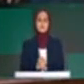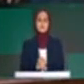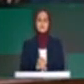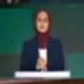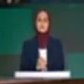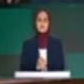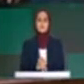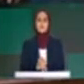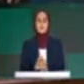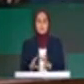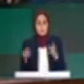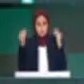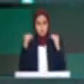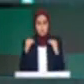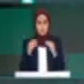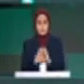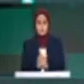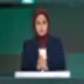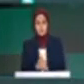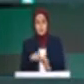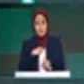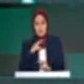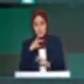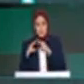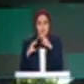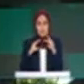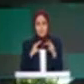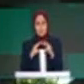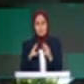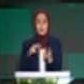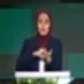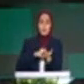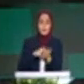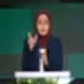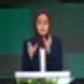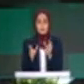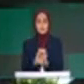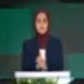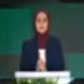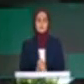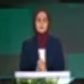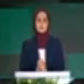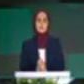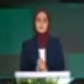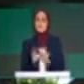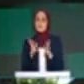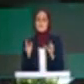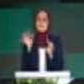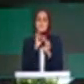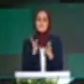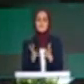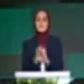خلف المنفذ تقبل عربيات راكنه فيها محمله، بحيث ان انا الاحلال يتم مباشرة. احنا كنا